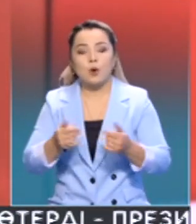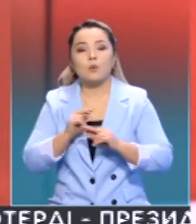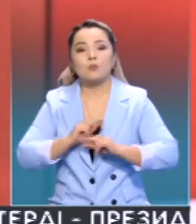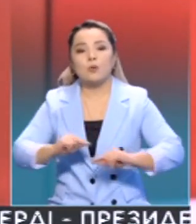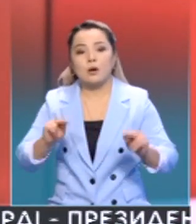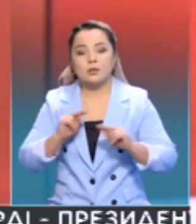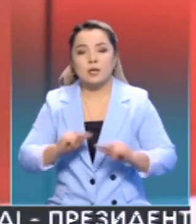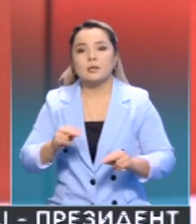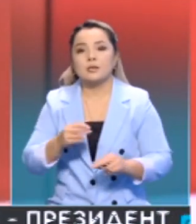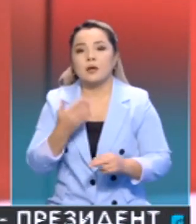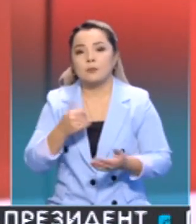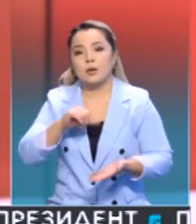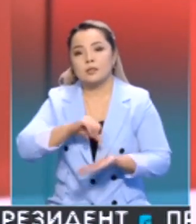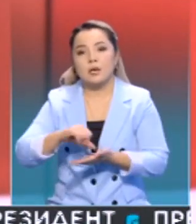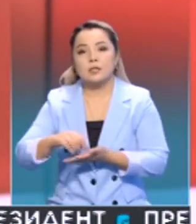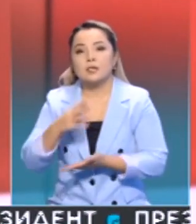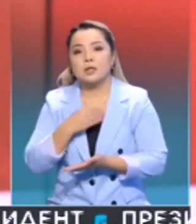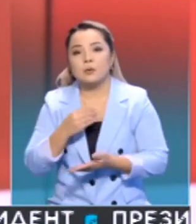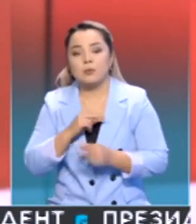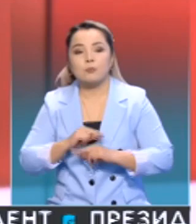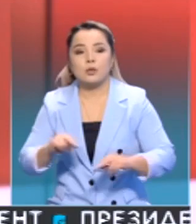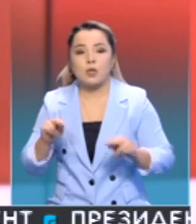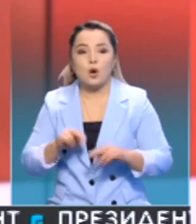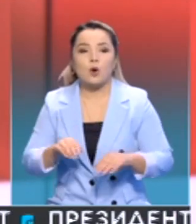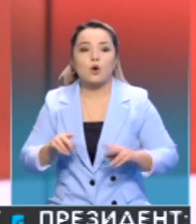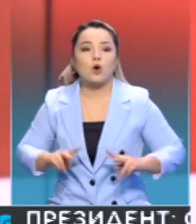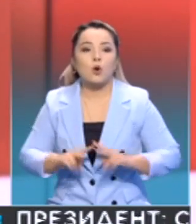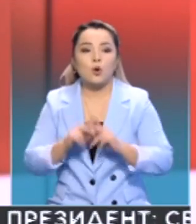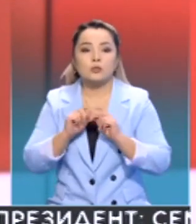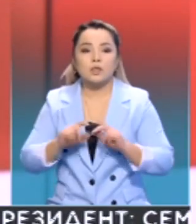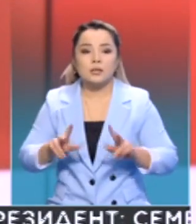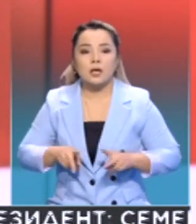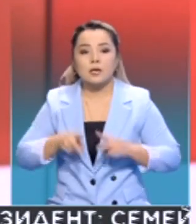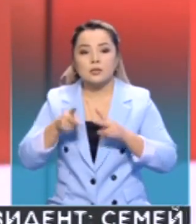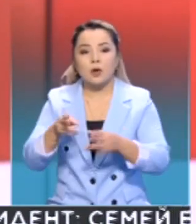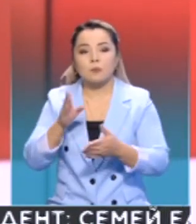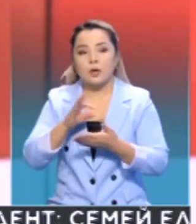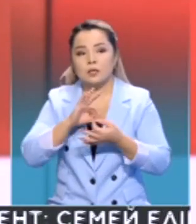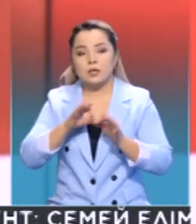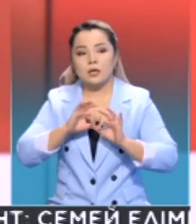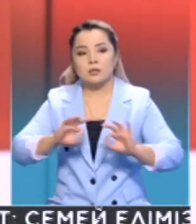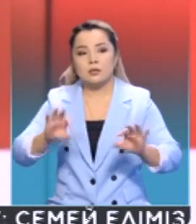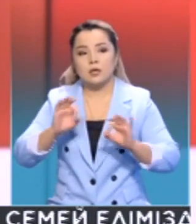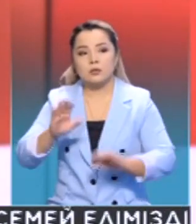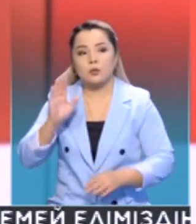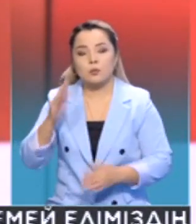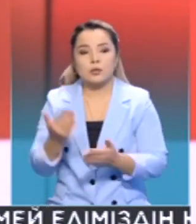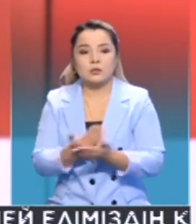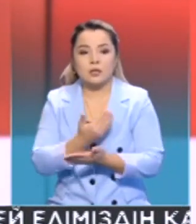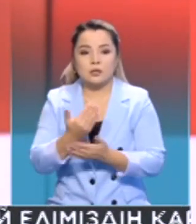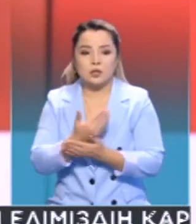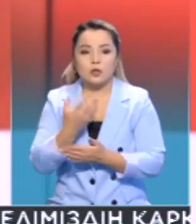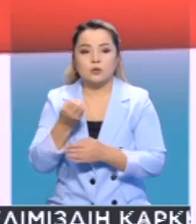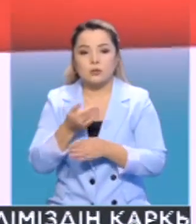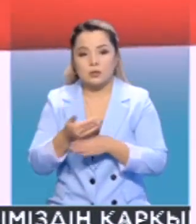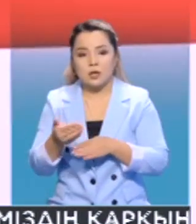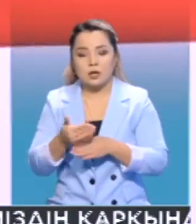қазіргі Семей педагогикалық колледжіне барады деп жоспарланған. Бұл туралы алдағы шығарылымдарда толығырақ мәлімет береміз.